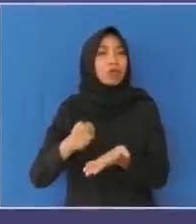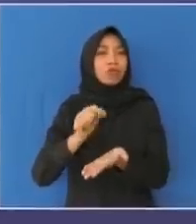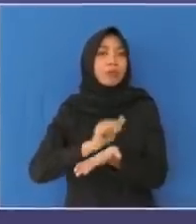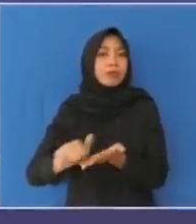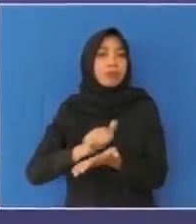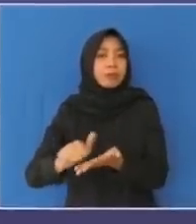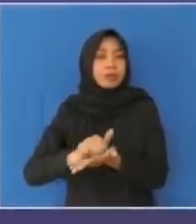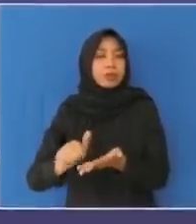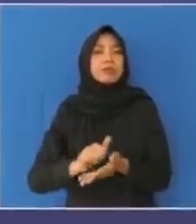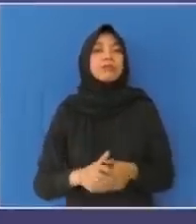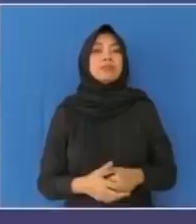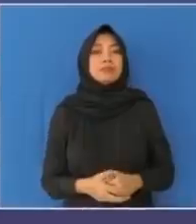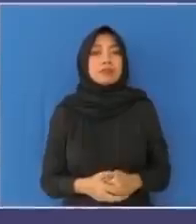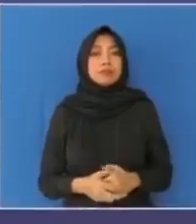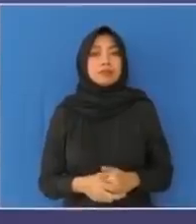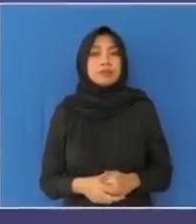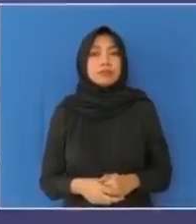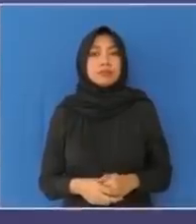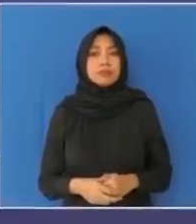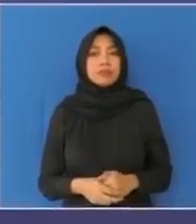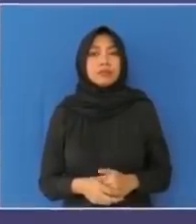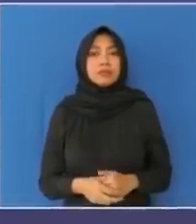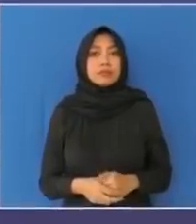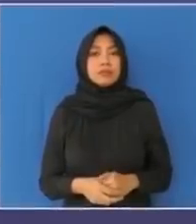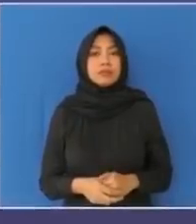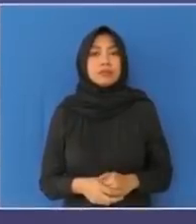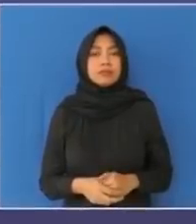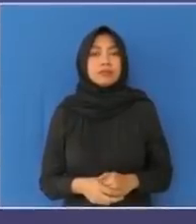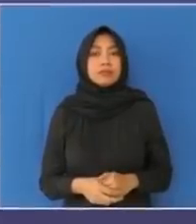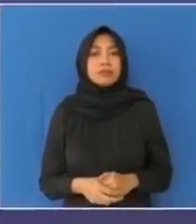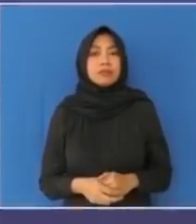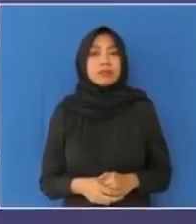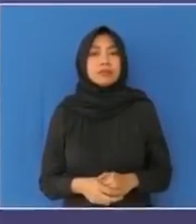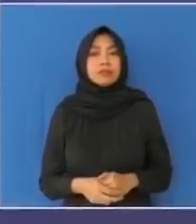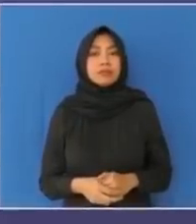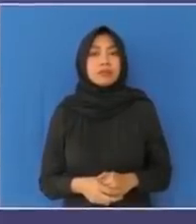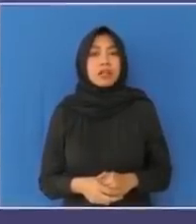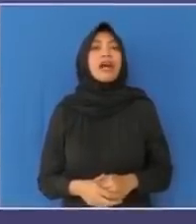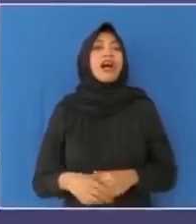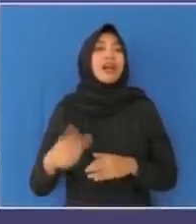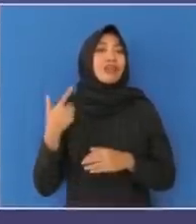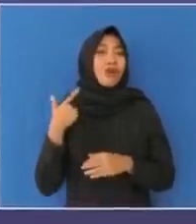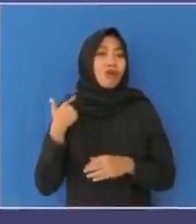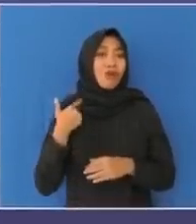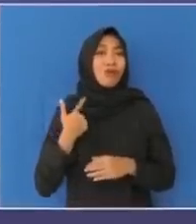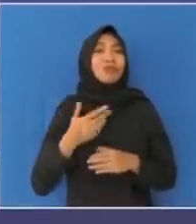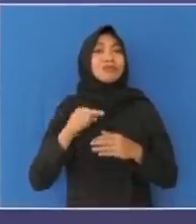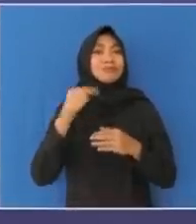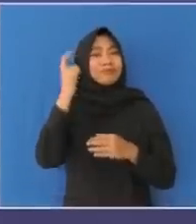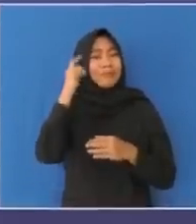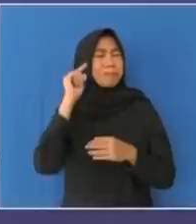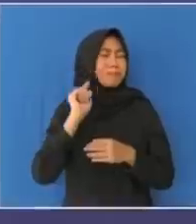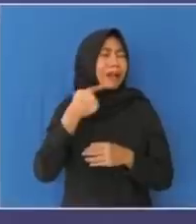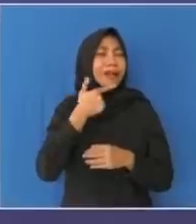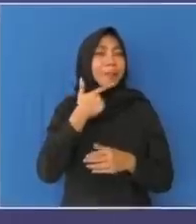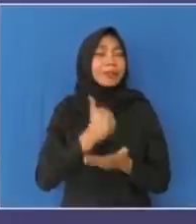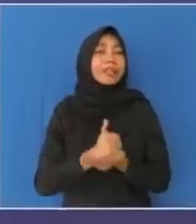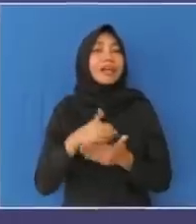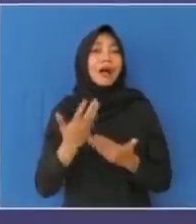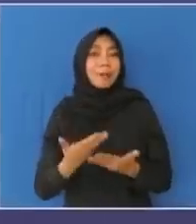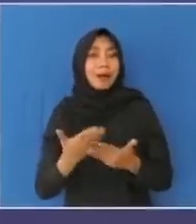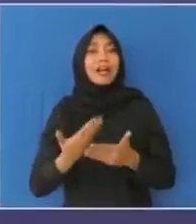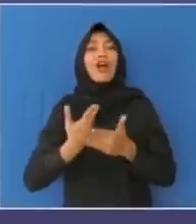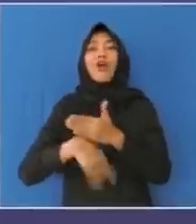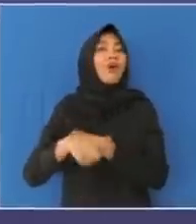lakukan selama berada di rumah oleh karena itu tidak bepergian adalah kebijakan yang paling